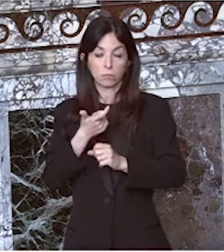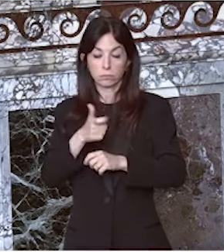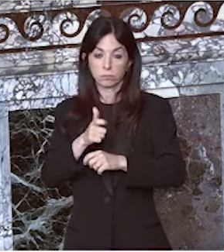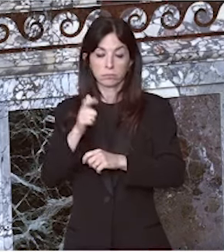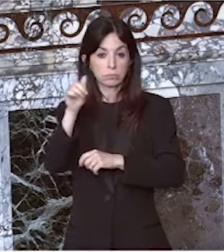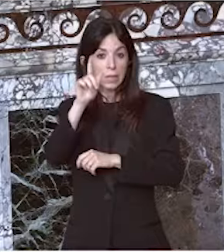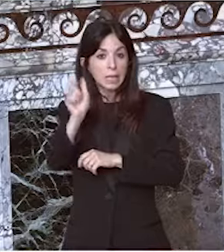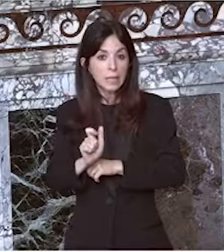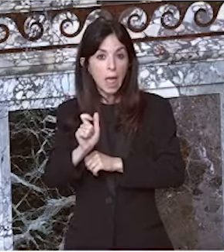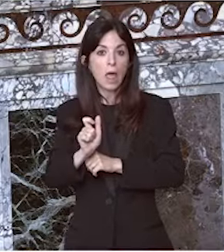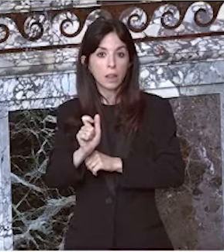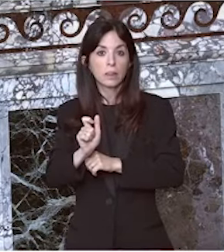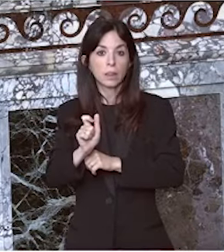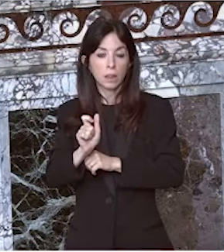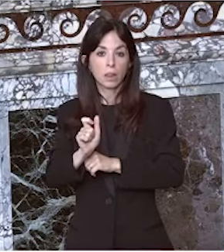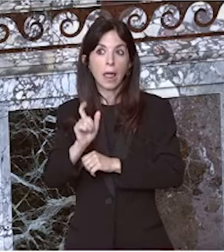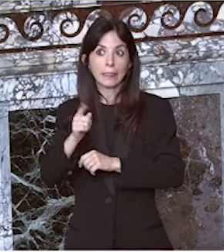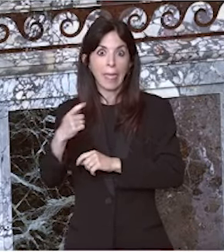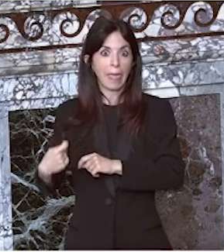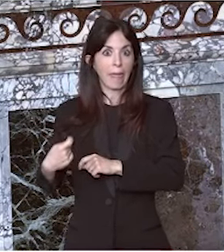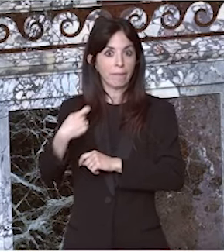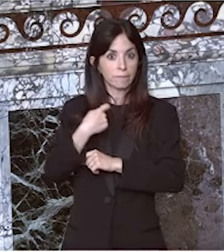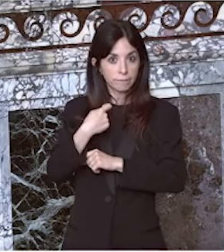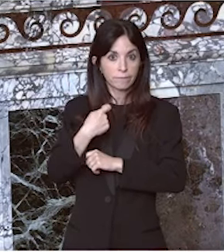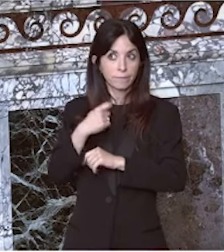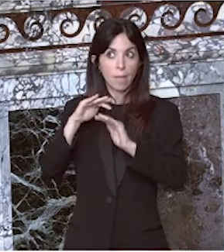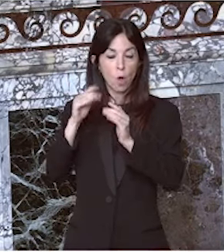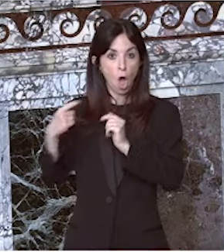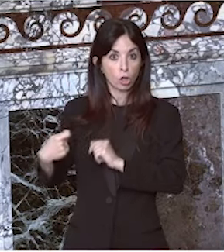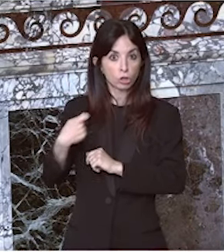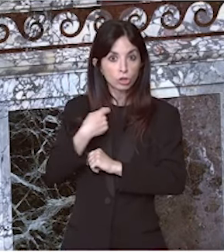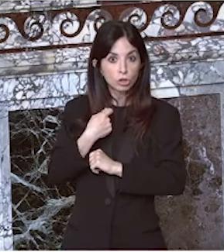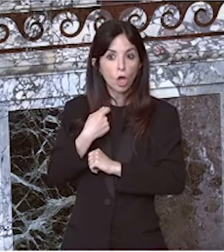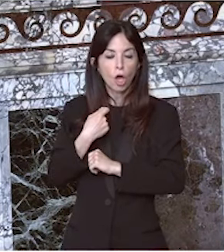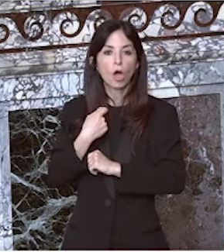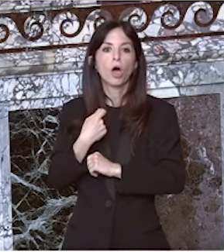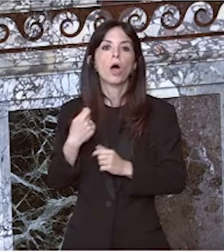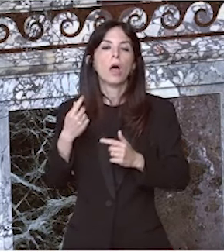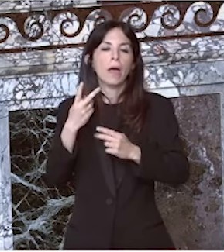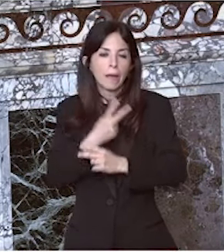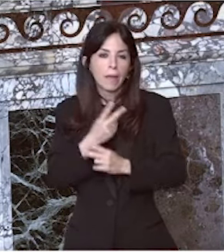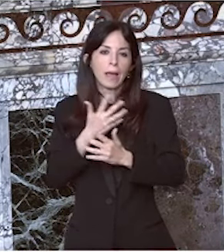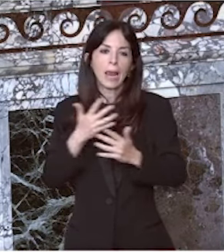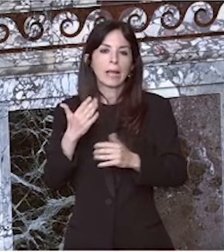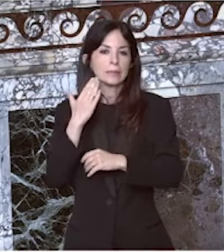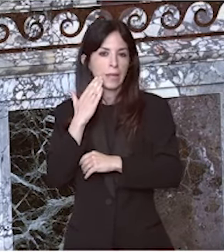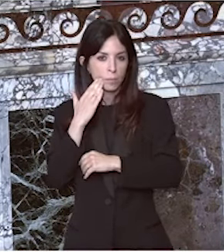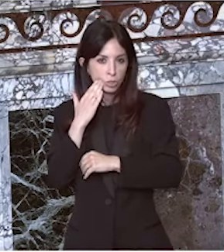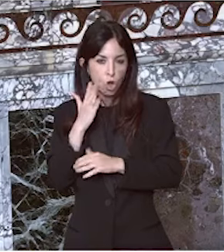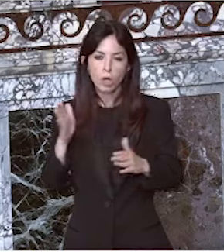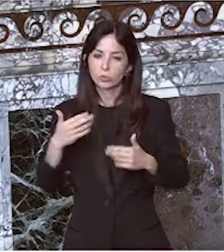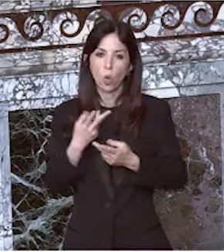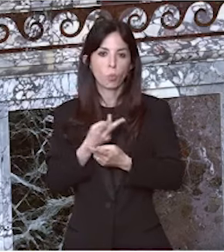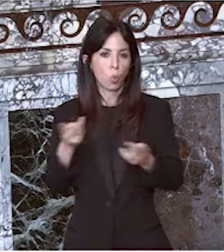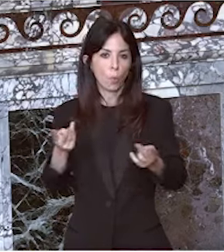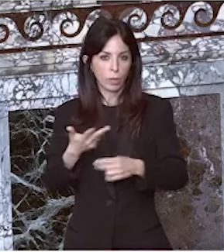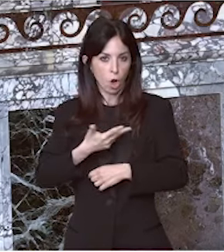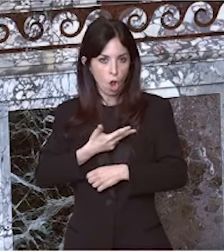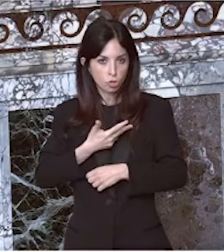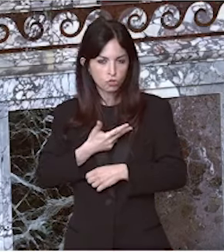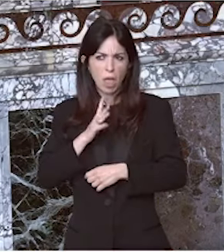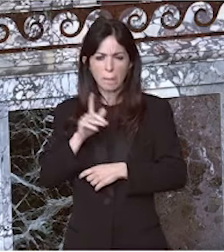l'Italia nel suo complesso è un creditore netto nei confronti del resto del mondo. Poi abbiamo un grande debitore, che è il settore pubblico, ma il Paese